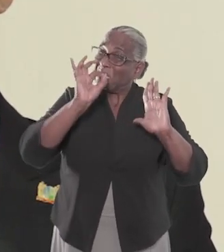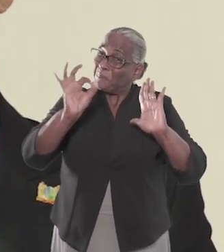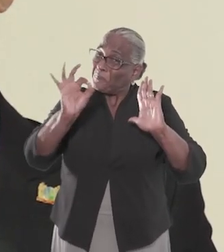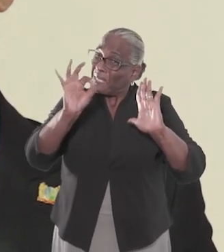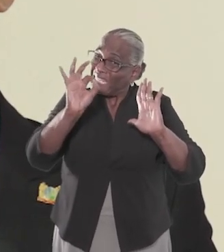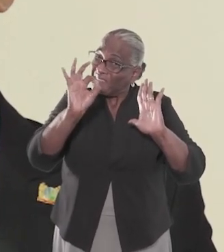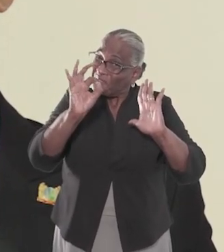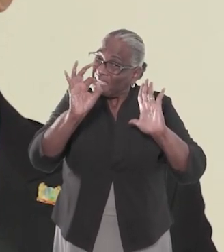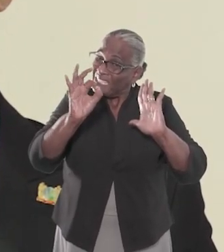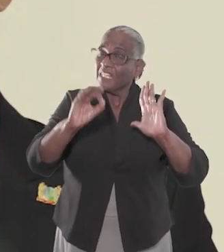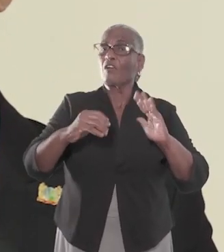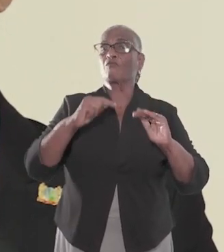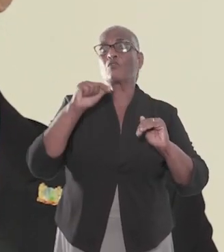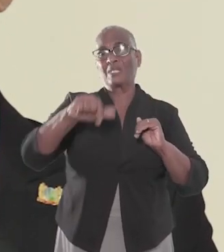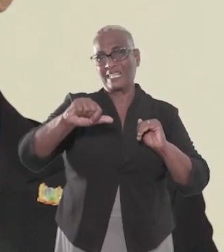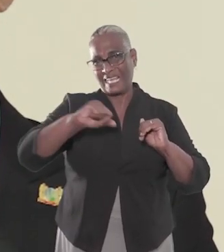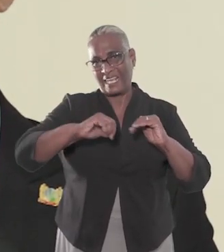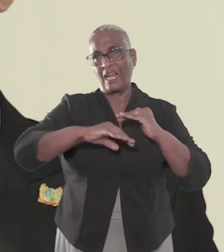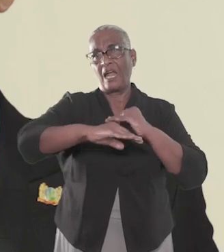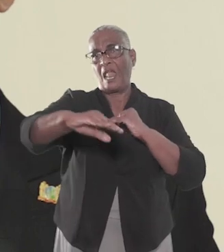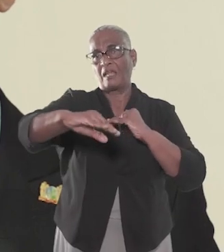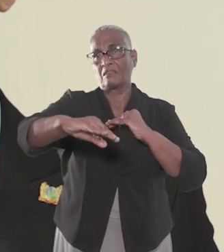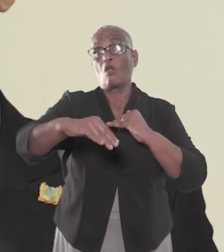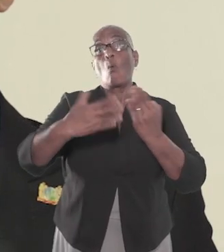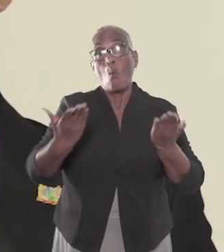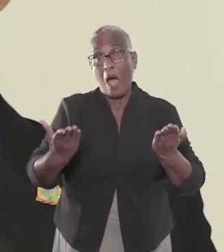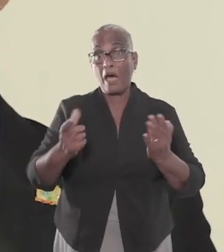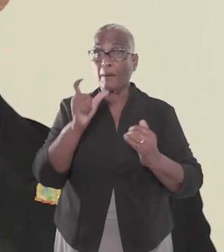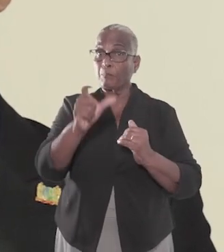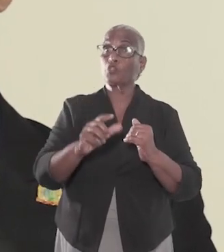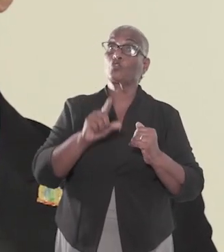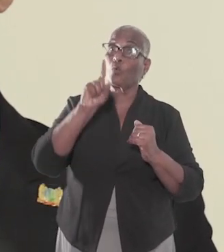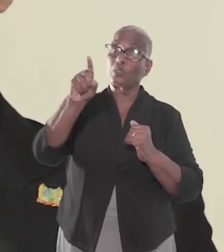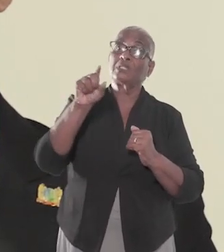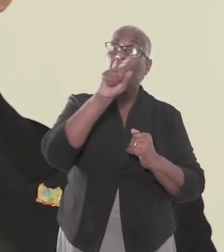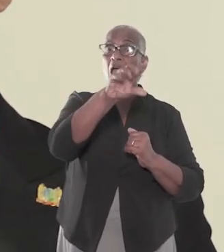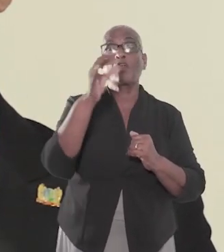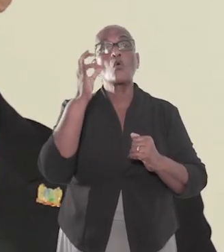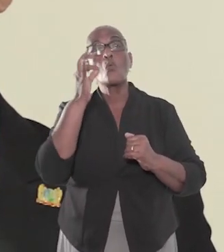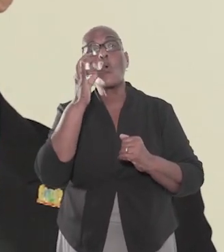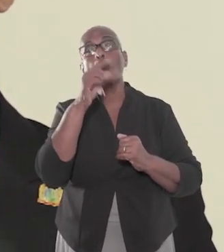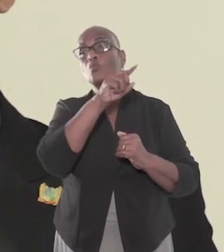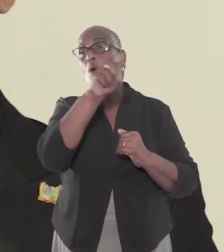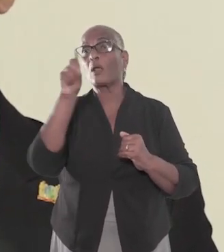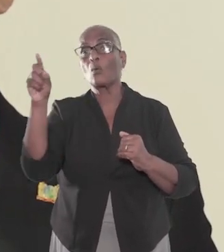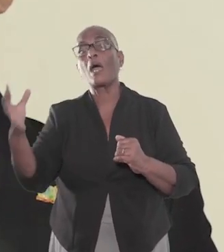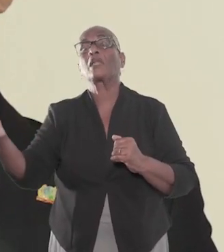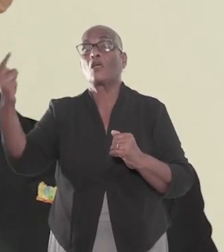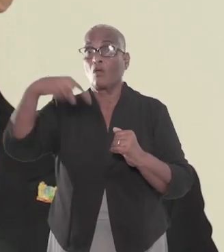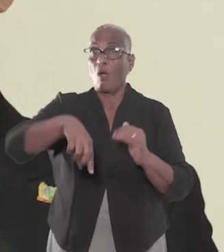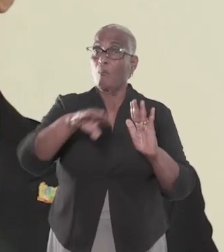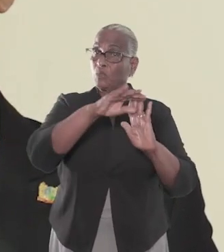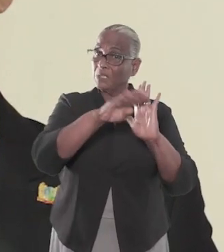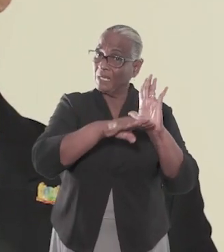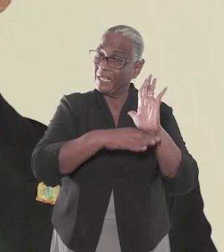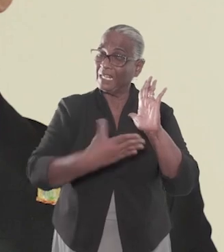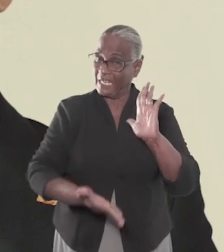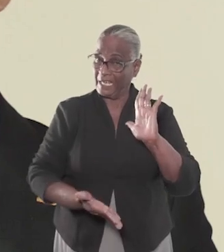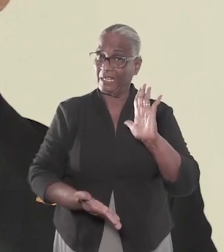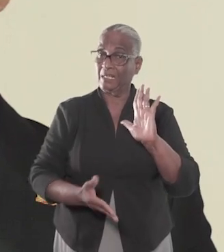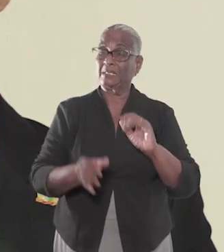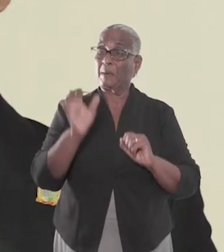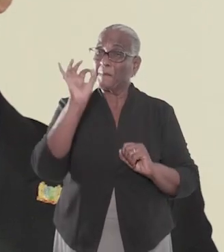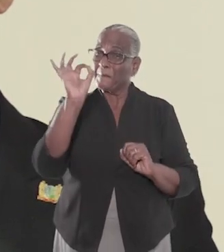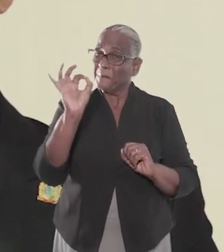specifiek geldend voor het desbetreffend land waaruit de persoon rechtstreeks afkomstig is. De detailinformatie